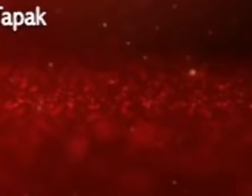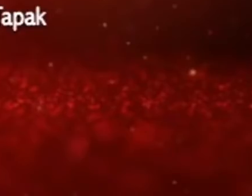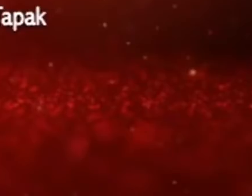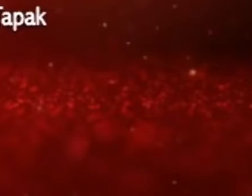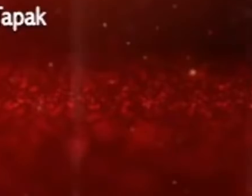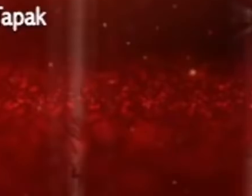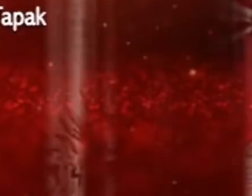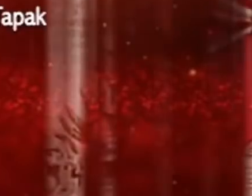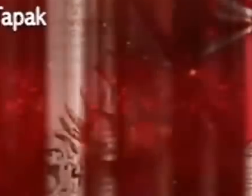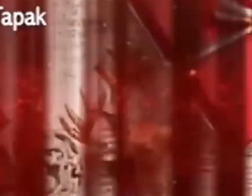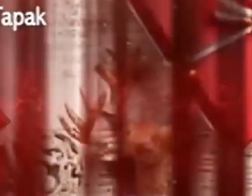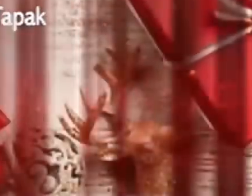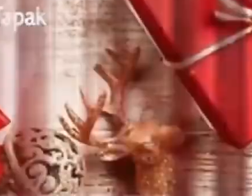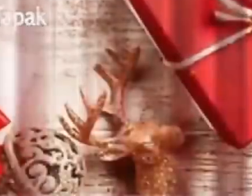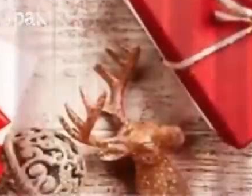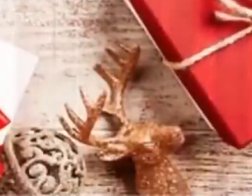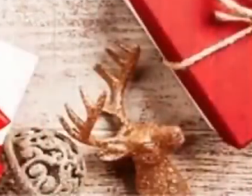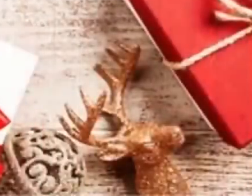hai